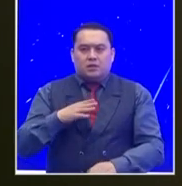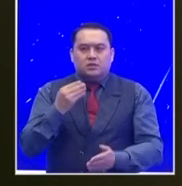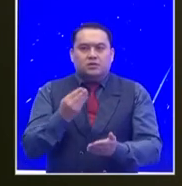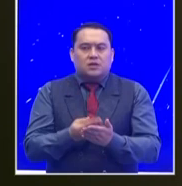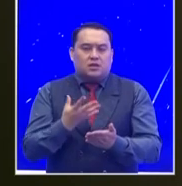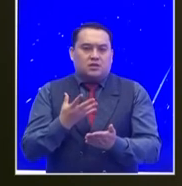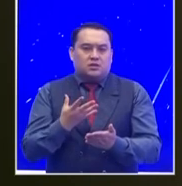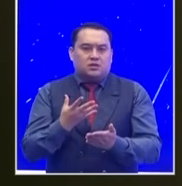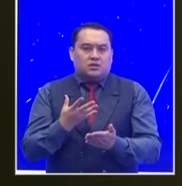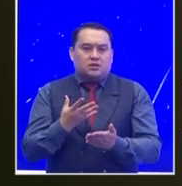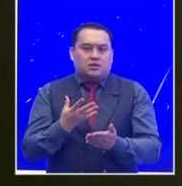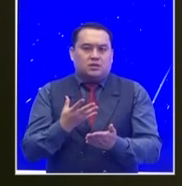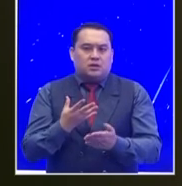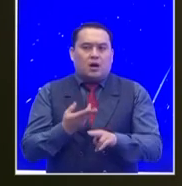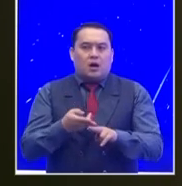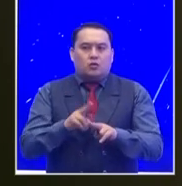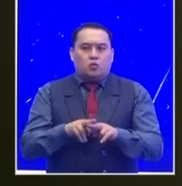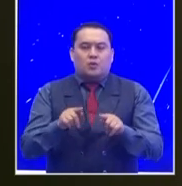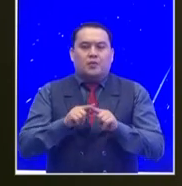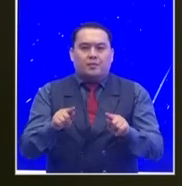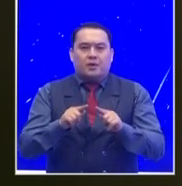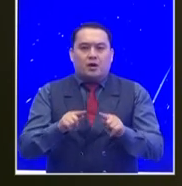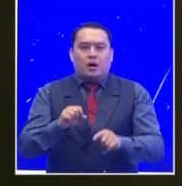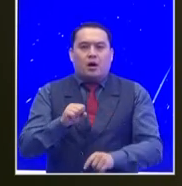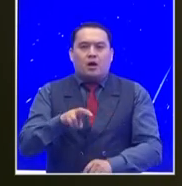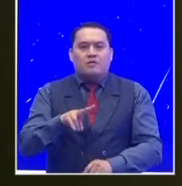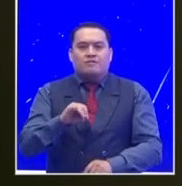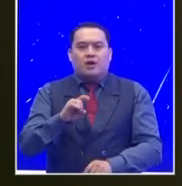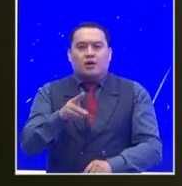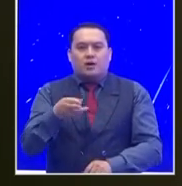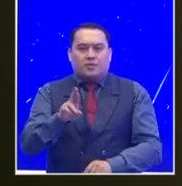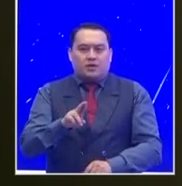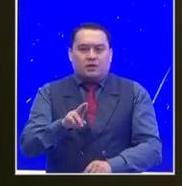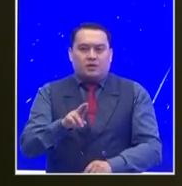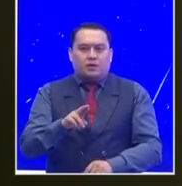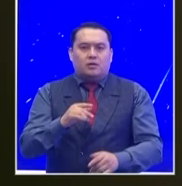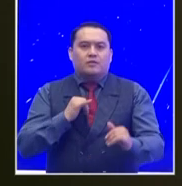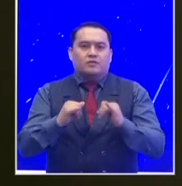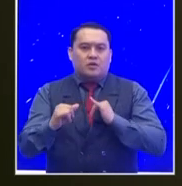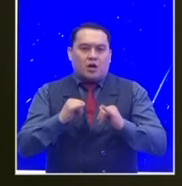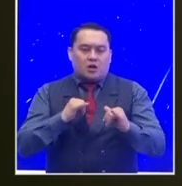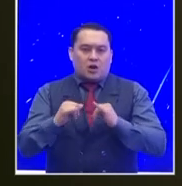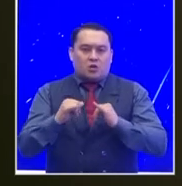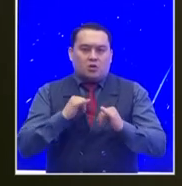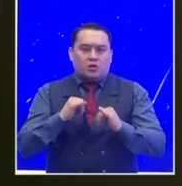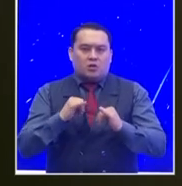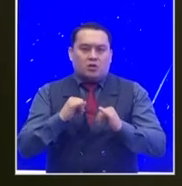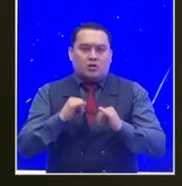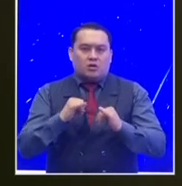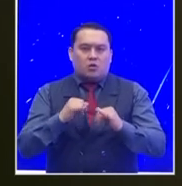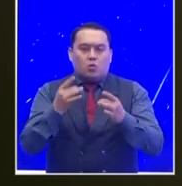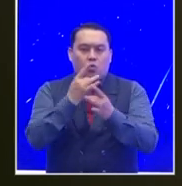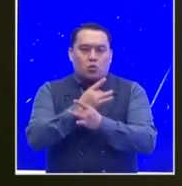ценностей, которые проповедовал Аль-Фараби, то есть толерантное восприятие чужой